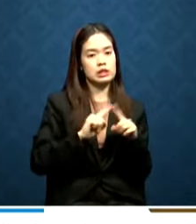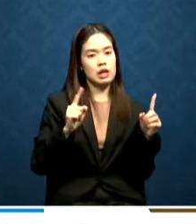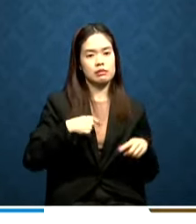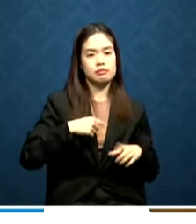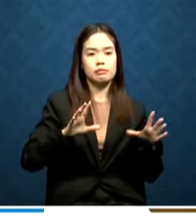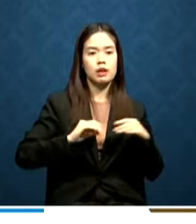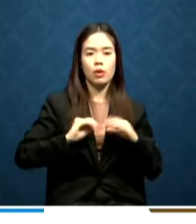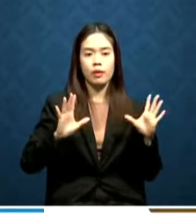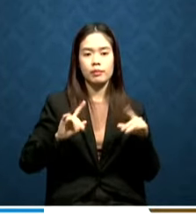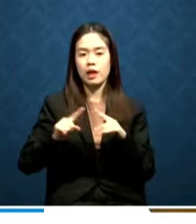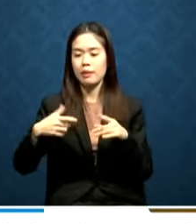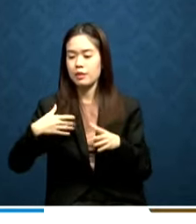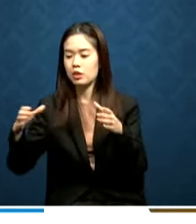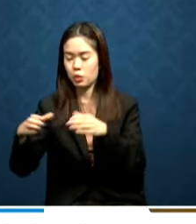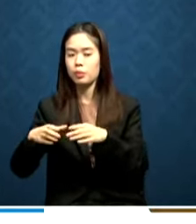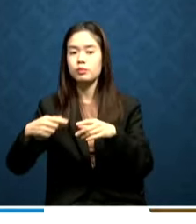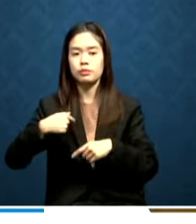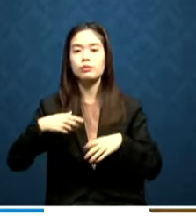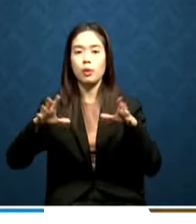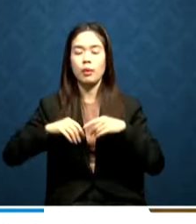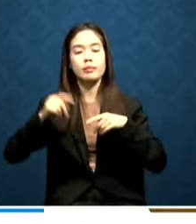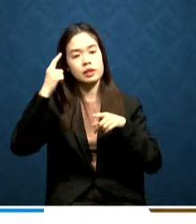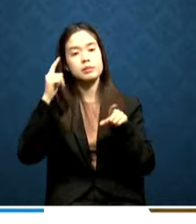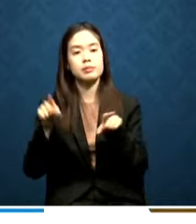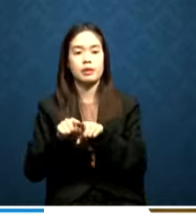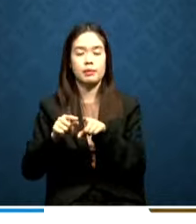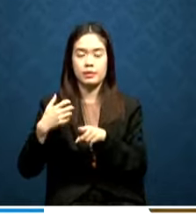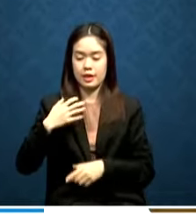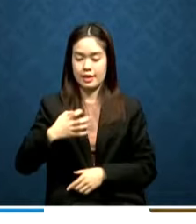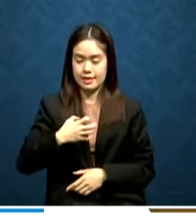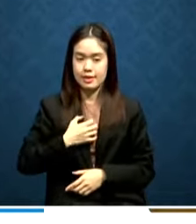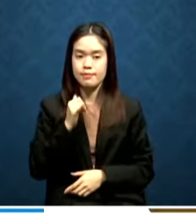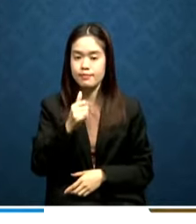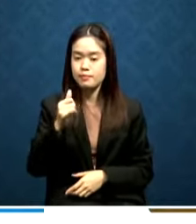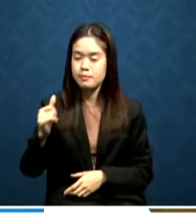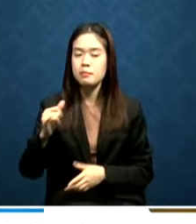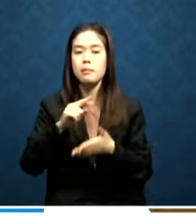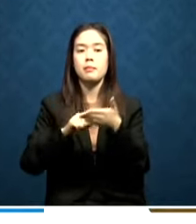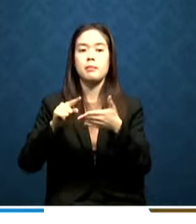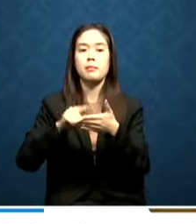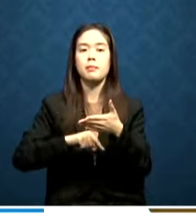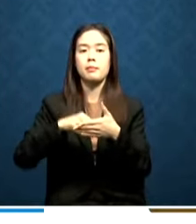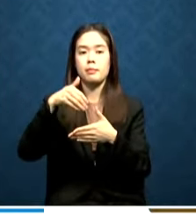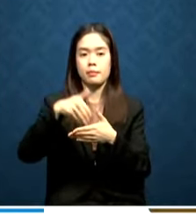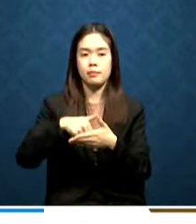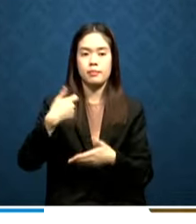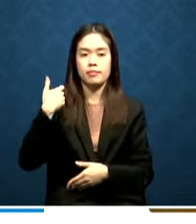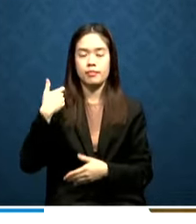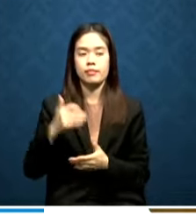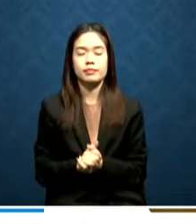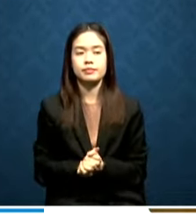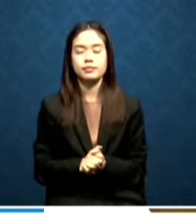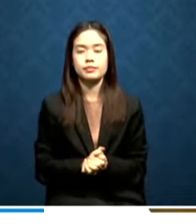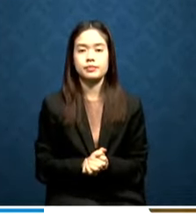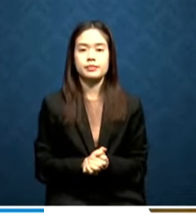ไม่เอาด้วยนะครับตอนผมไม่เป็นประชาธิปไตยอีกฝ่ายนึงอยากจะมีสู้กันนั่นขนาดที่ว่าฝ่ายที่ไม่เห็นด้ว